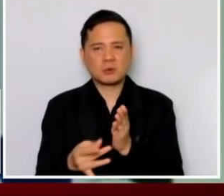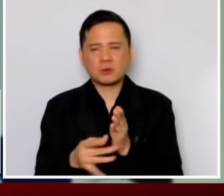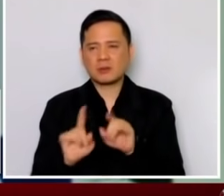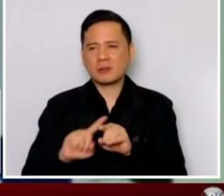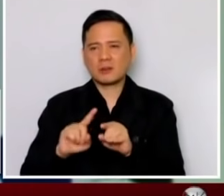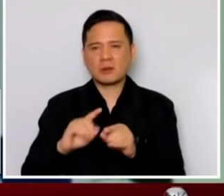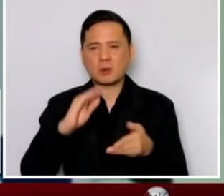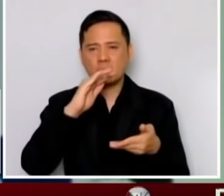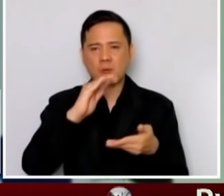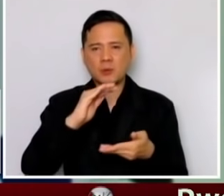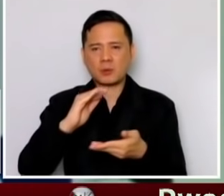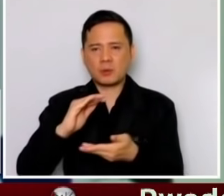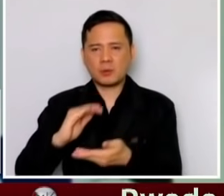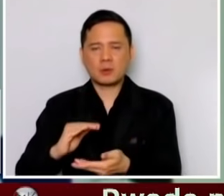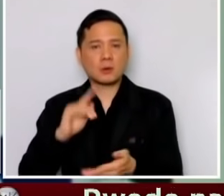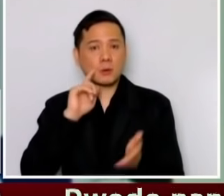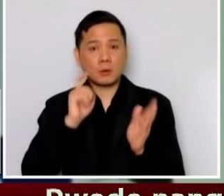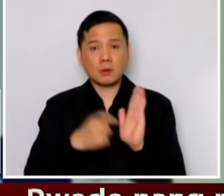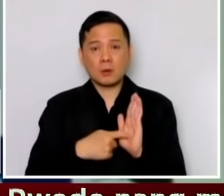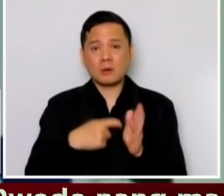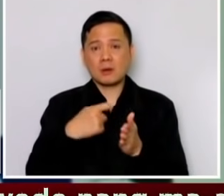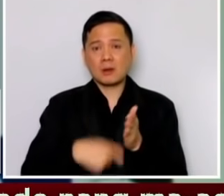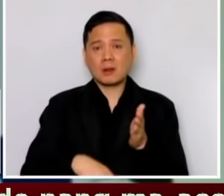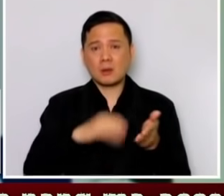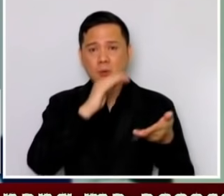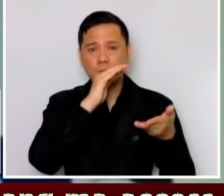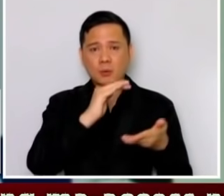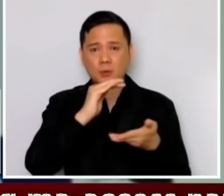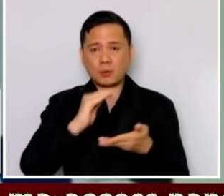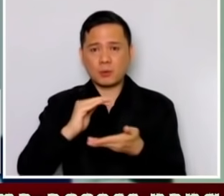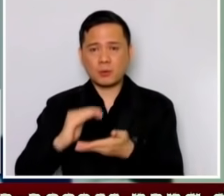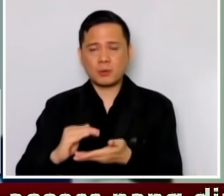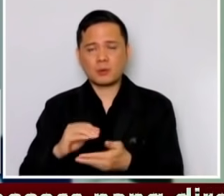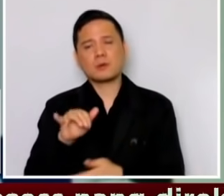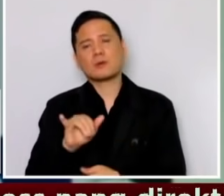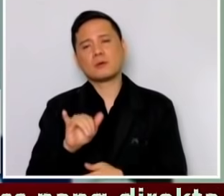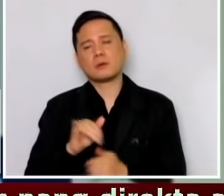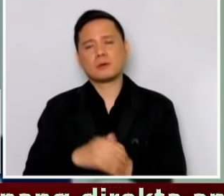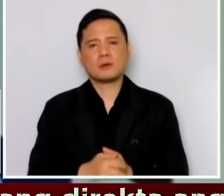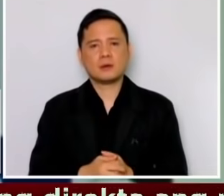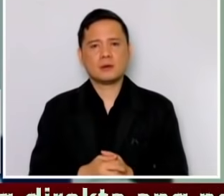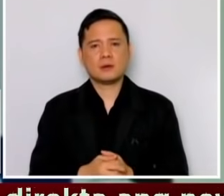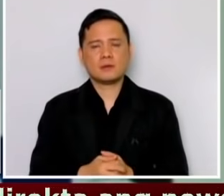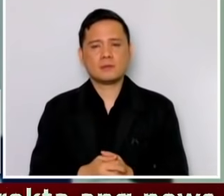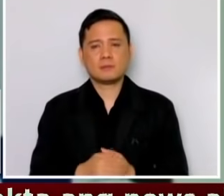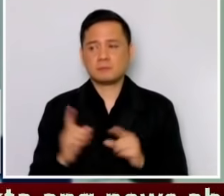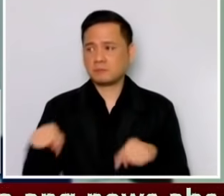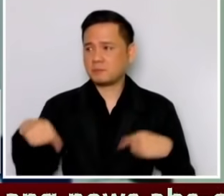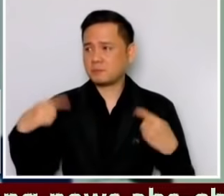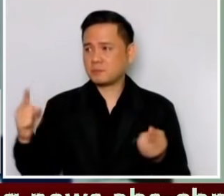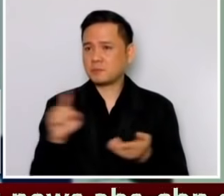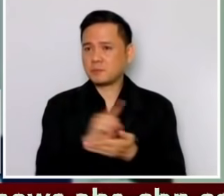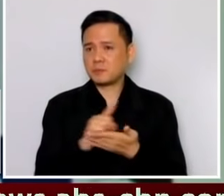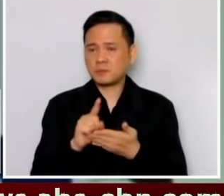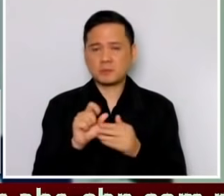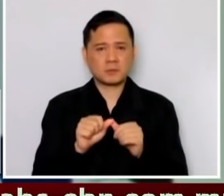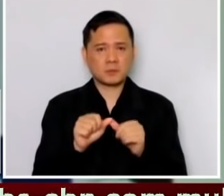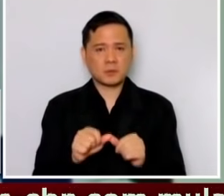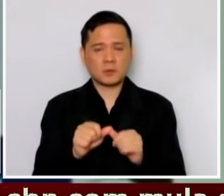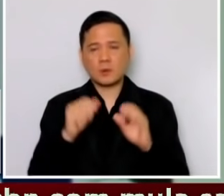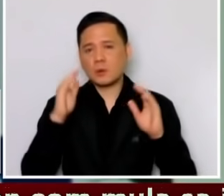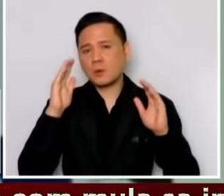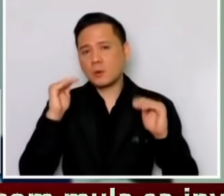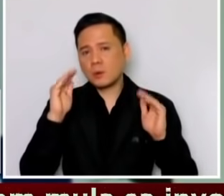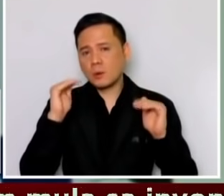rin namin na bumababa itong presyo ng petroleum nung mga nakaraang linggo at hopefully mare-reflect